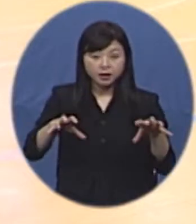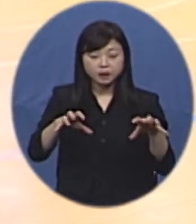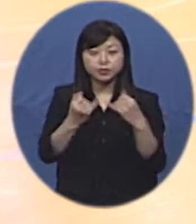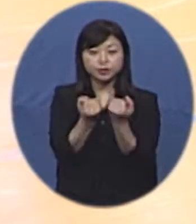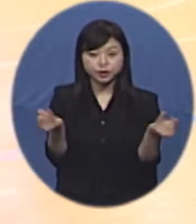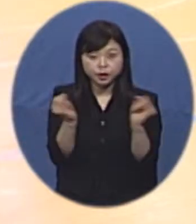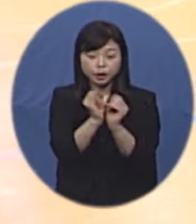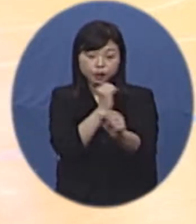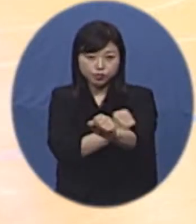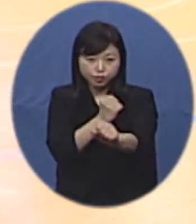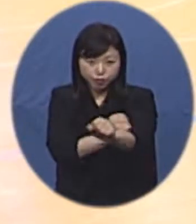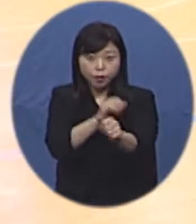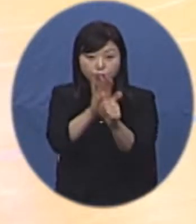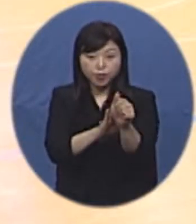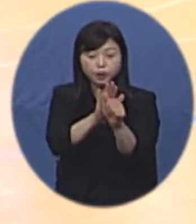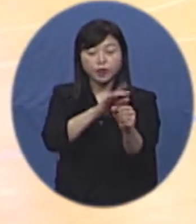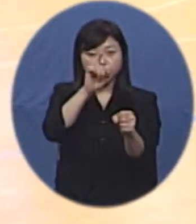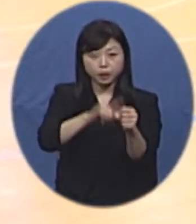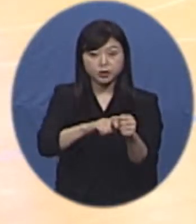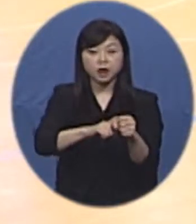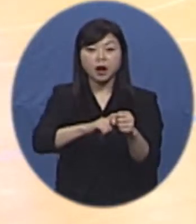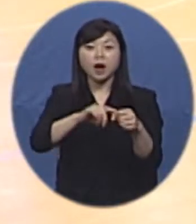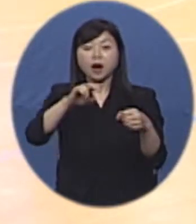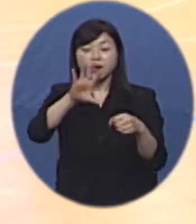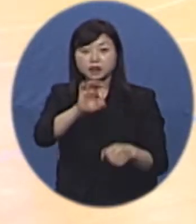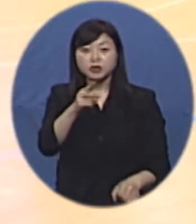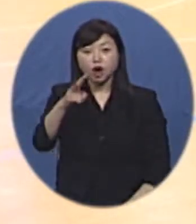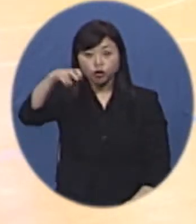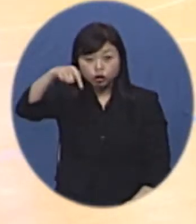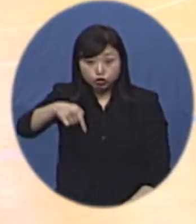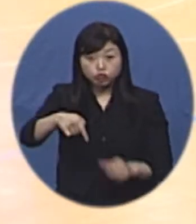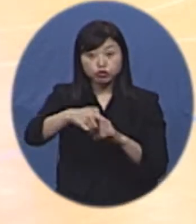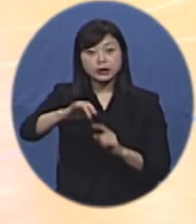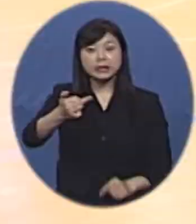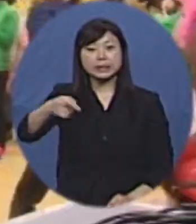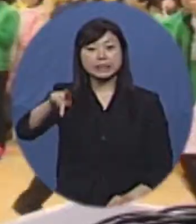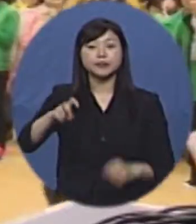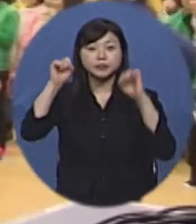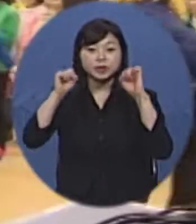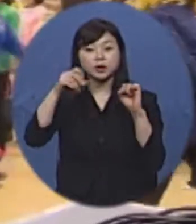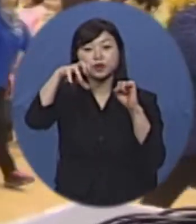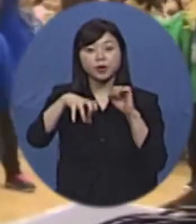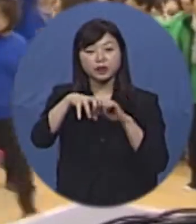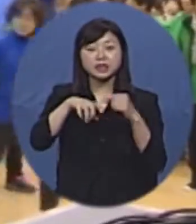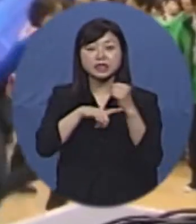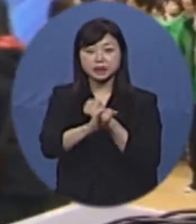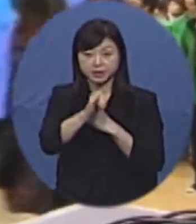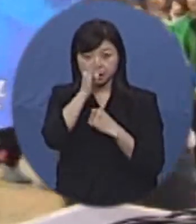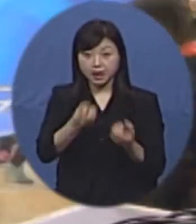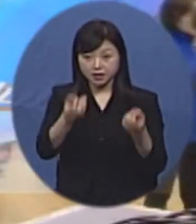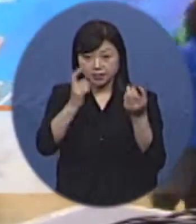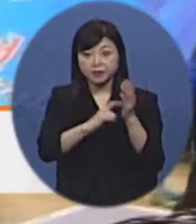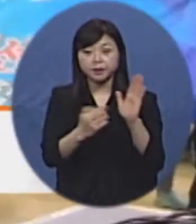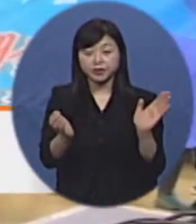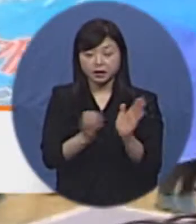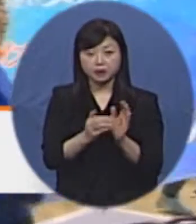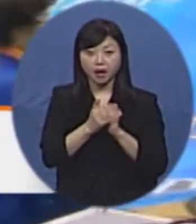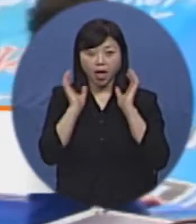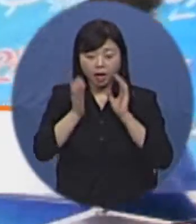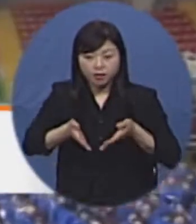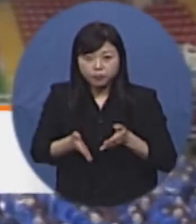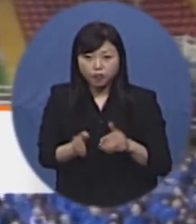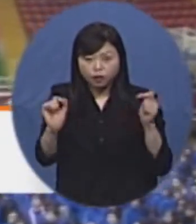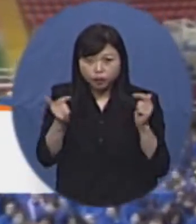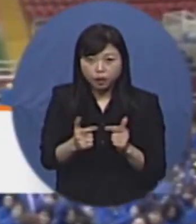위해 올해는 여수 진남체육관에서 뜻깊은 행사가 열렸습니다. 저출산 인식 개선과 출산